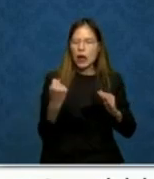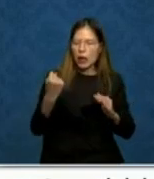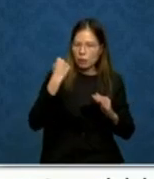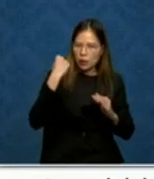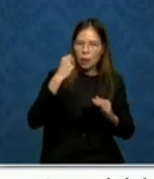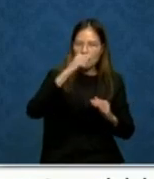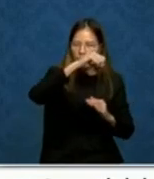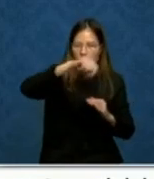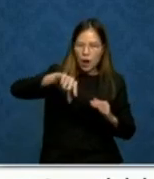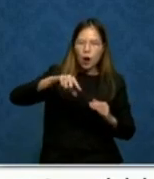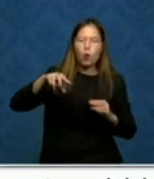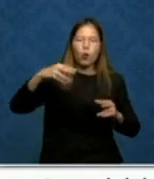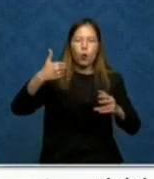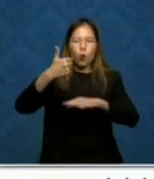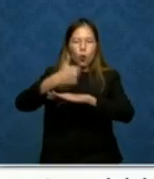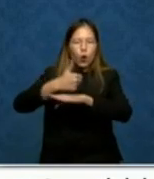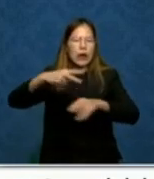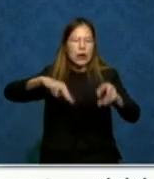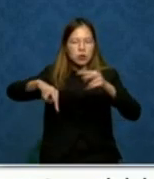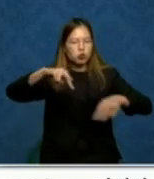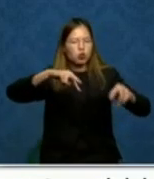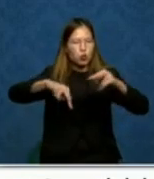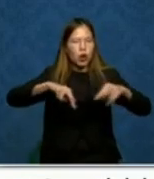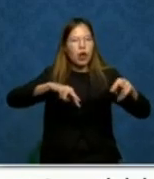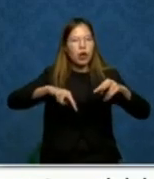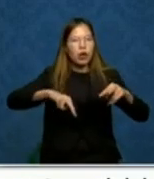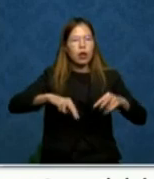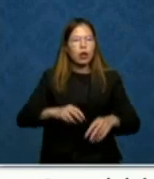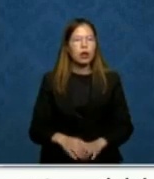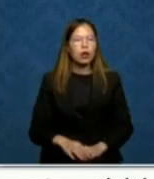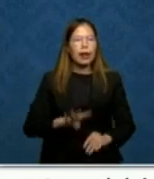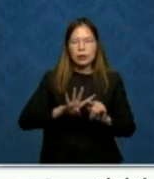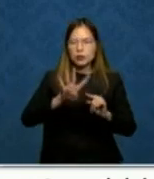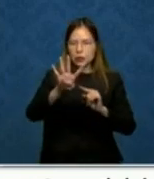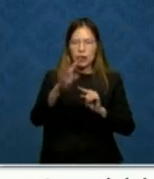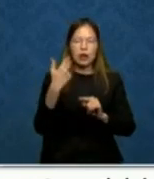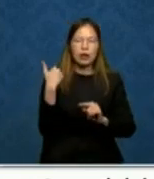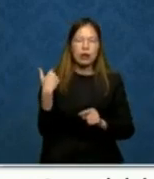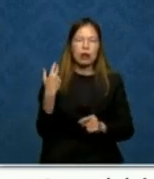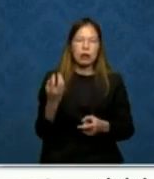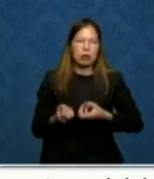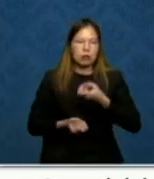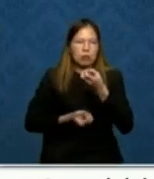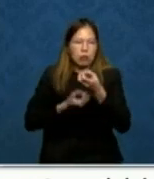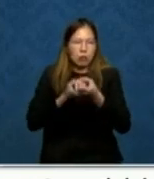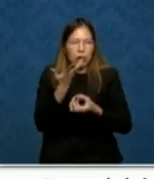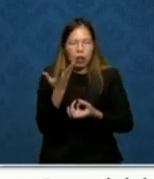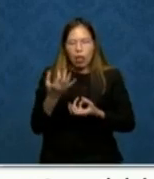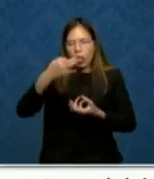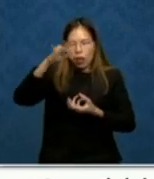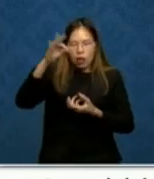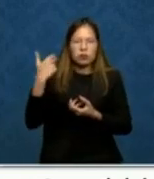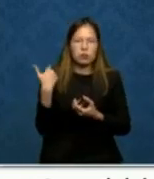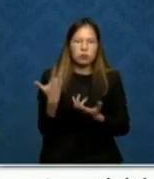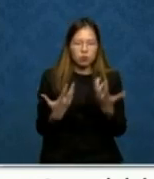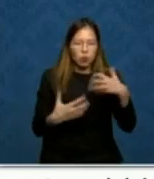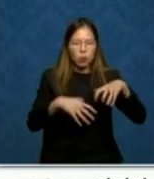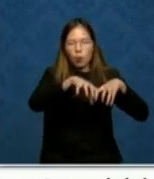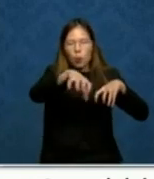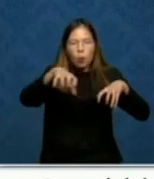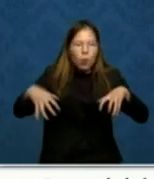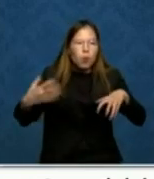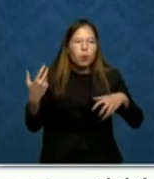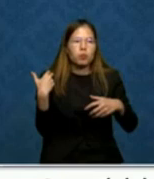มากกว่าผู้คุมด้วยซ้ำ4การแสดงความอิสระจากองค์กรและ5คือการ